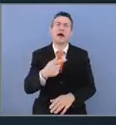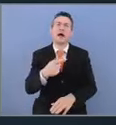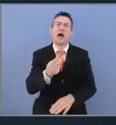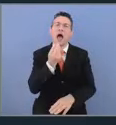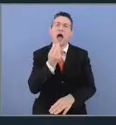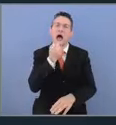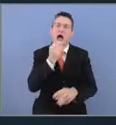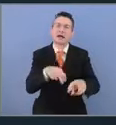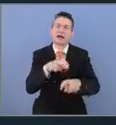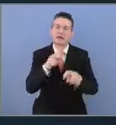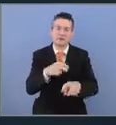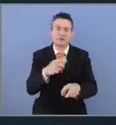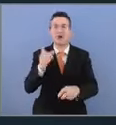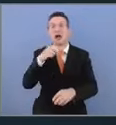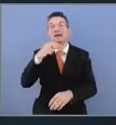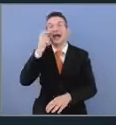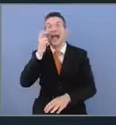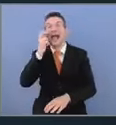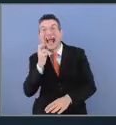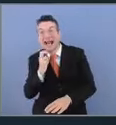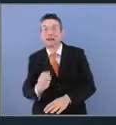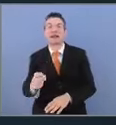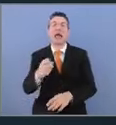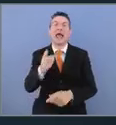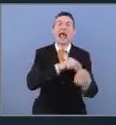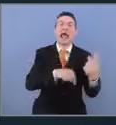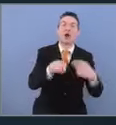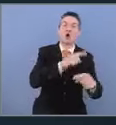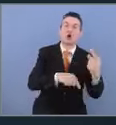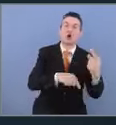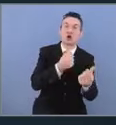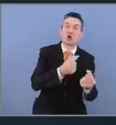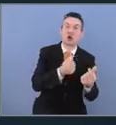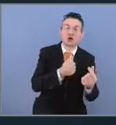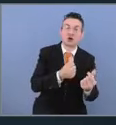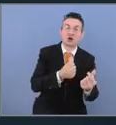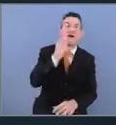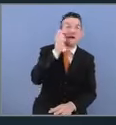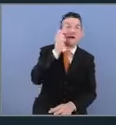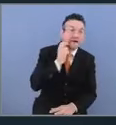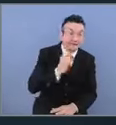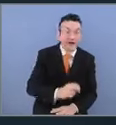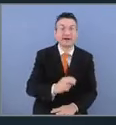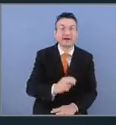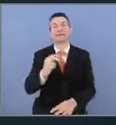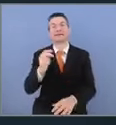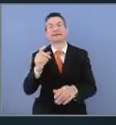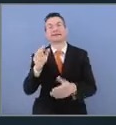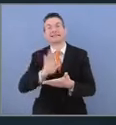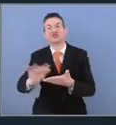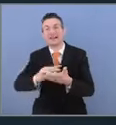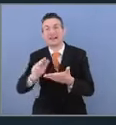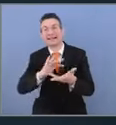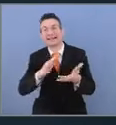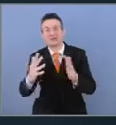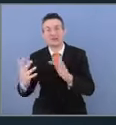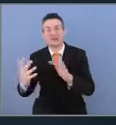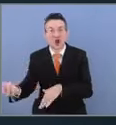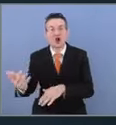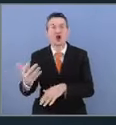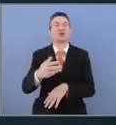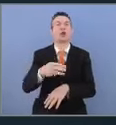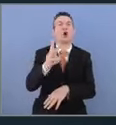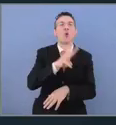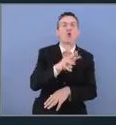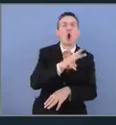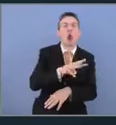agricoltura, economia verde, transizione ecologica, innovazione, digitalizzazione nei processi, ruolo anche del percorso